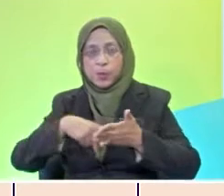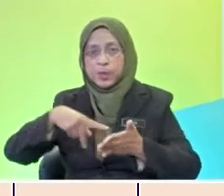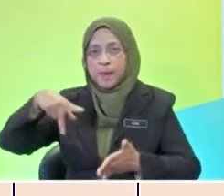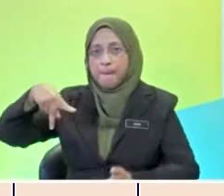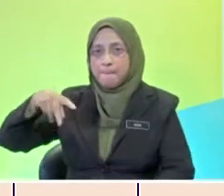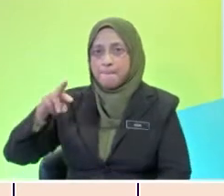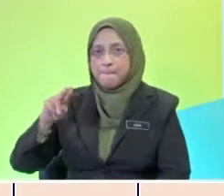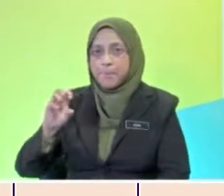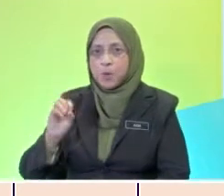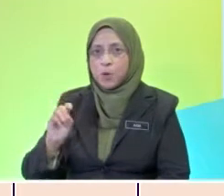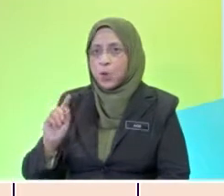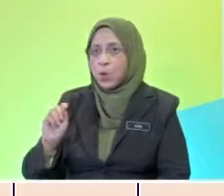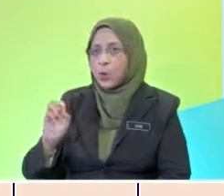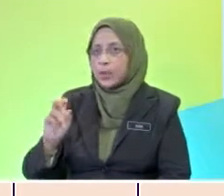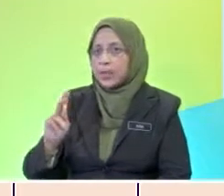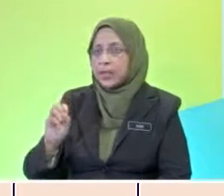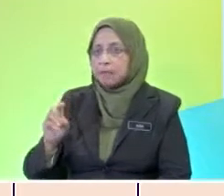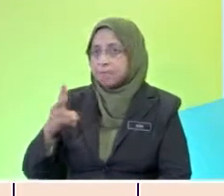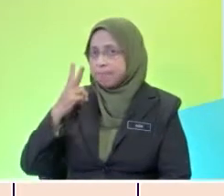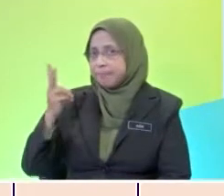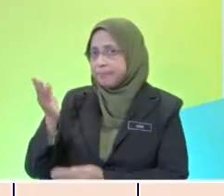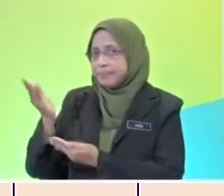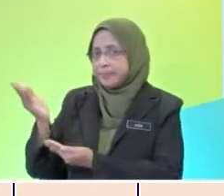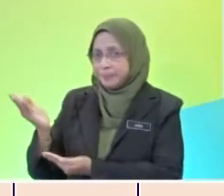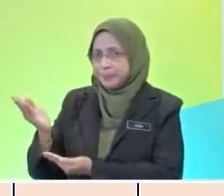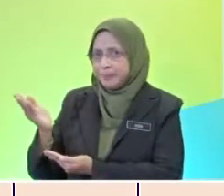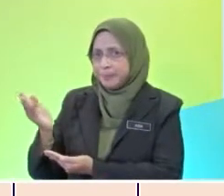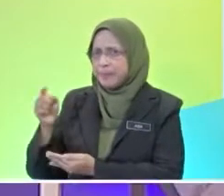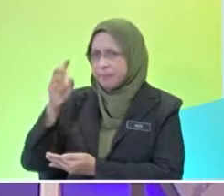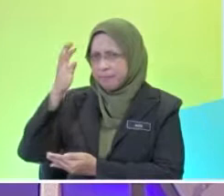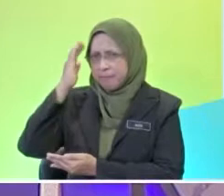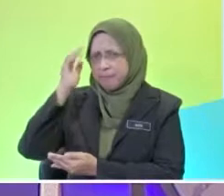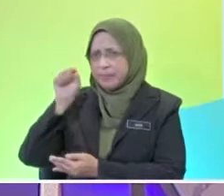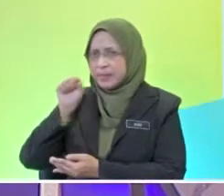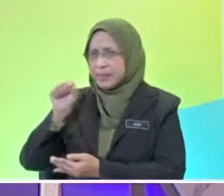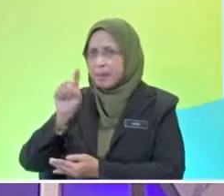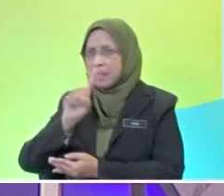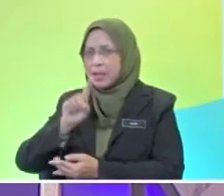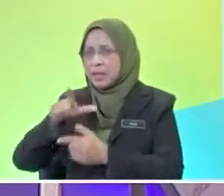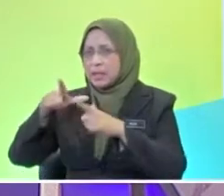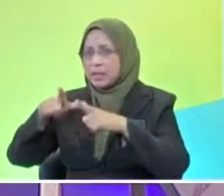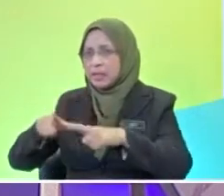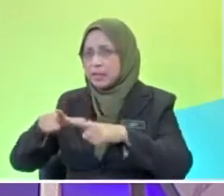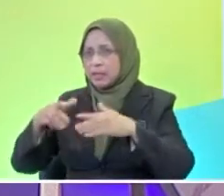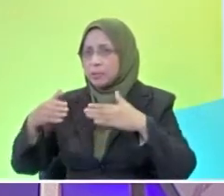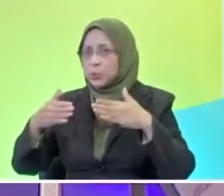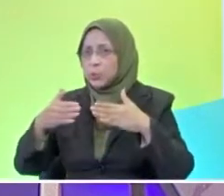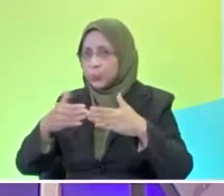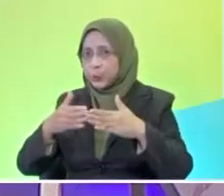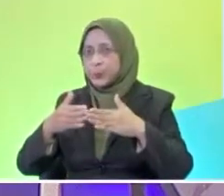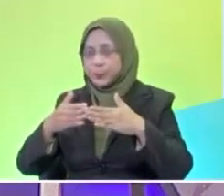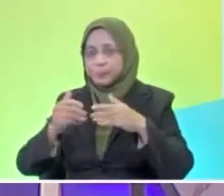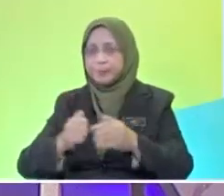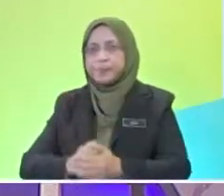protraktor yang berada di tengah-tengah ni. Okey, pusat protraktor ini adalah titik di mana kita akan meletakkan sudut kita, kan?